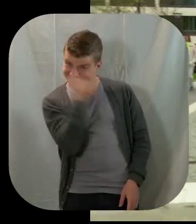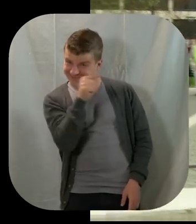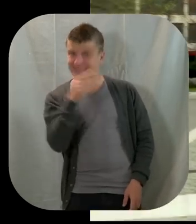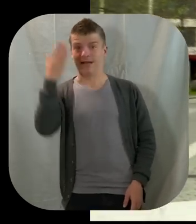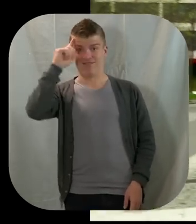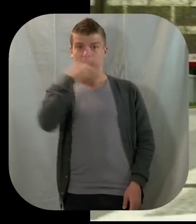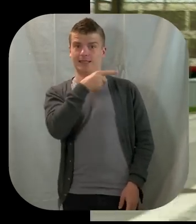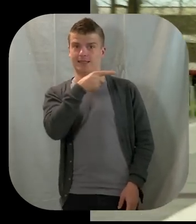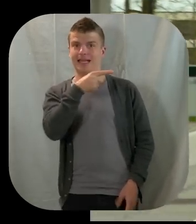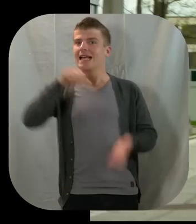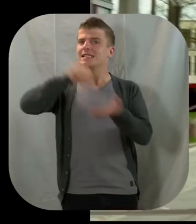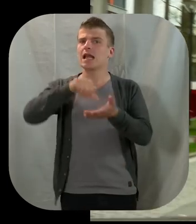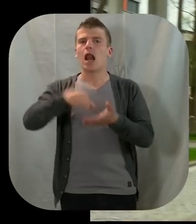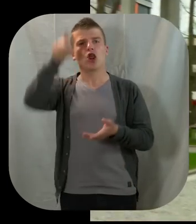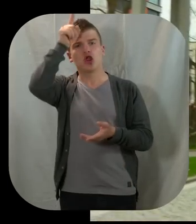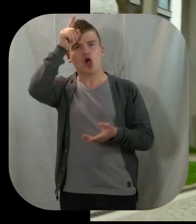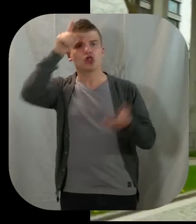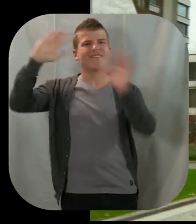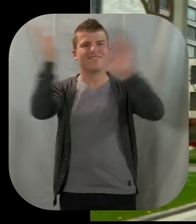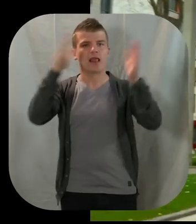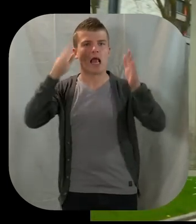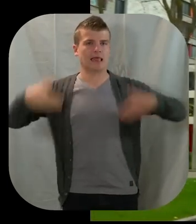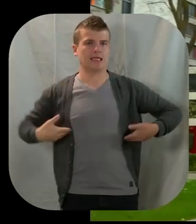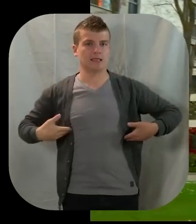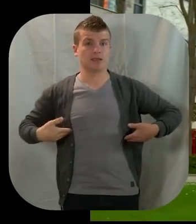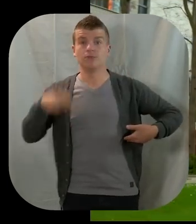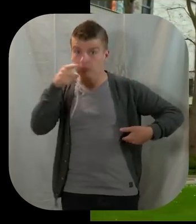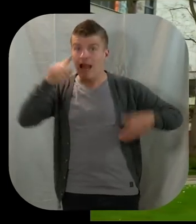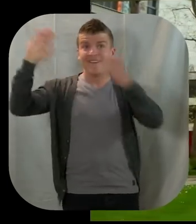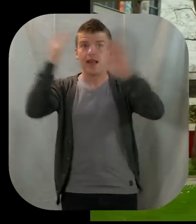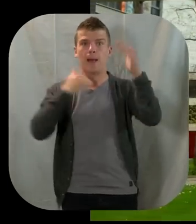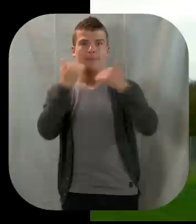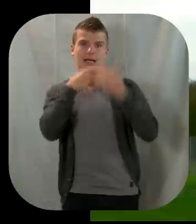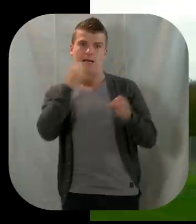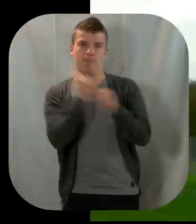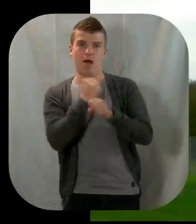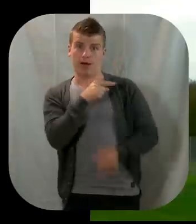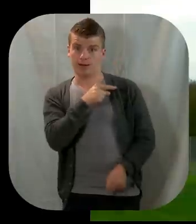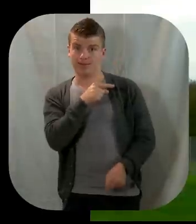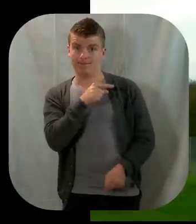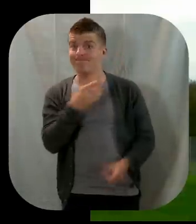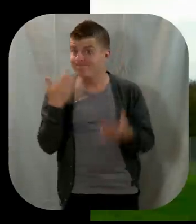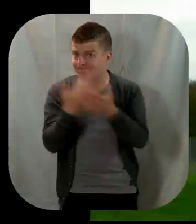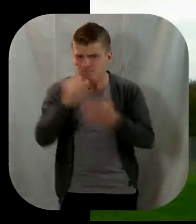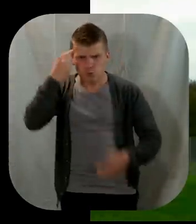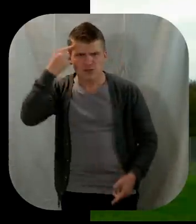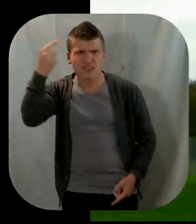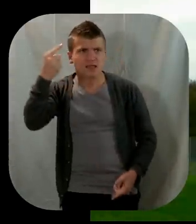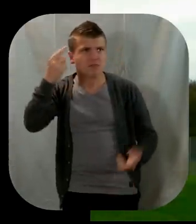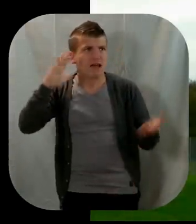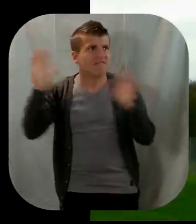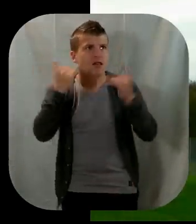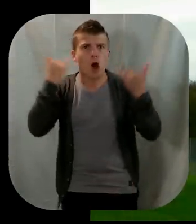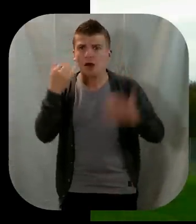Das ist die Zentrale des Deutschen Wetterdienstes. Hier werden Wetterberichte gemacht. Dazu muss man erstmal wissen, wie das Wetter